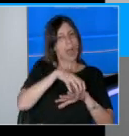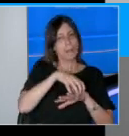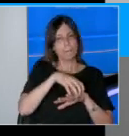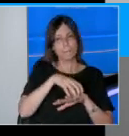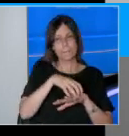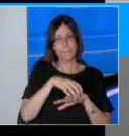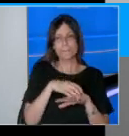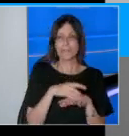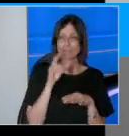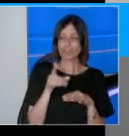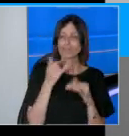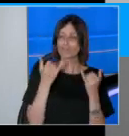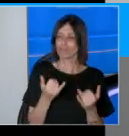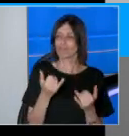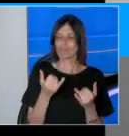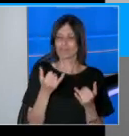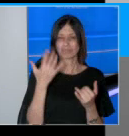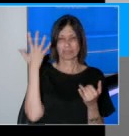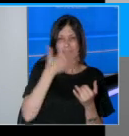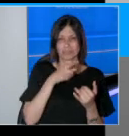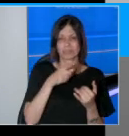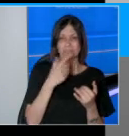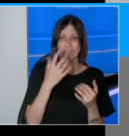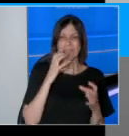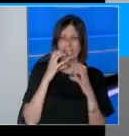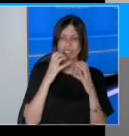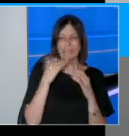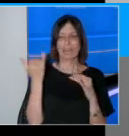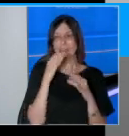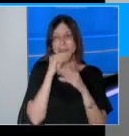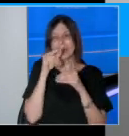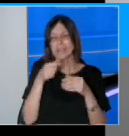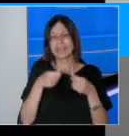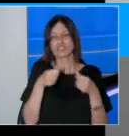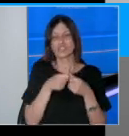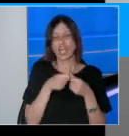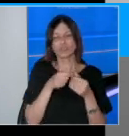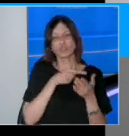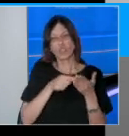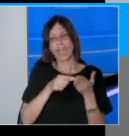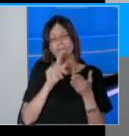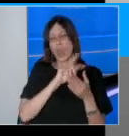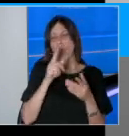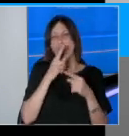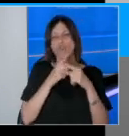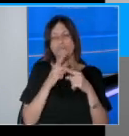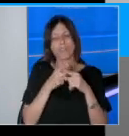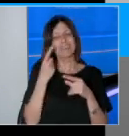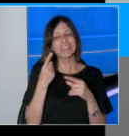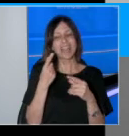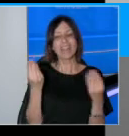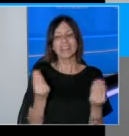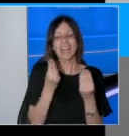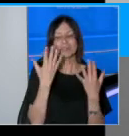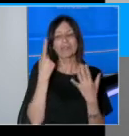היום השחרה מטורפת בתקשורת ותמיד מוזכר בהקשרים שליליים, אף פעם לא בהקשרים חיוביים, הוא קודם כל הנכס מספר אחת של העם